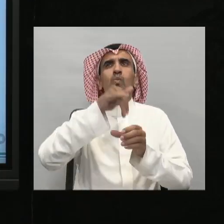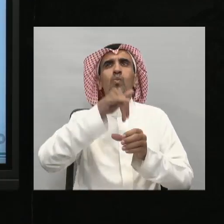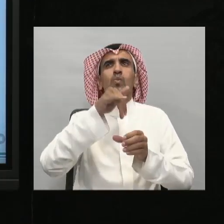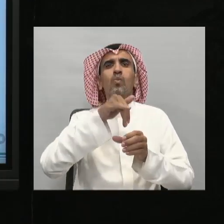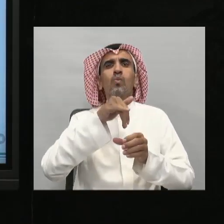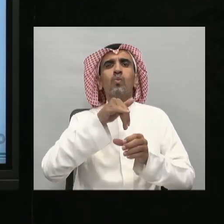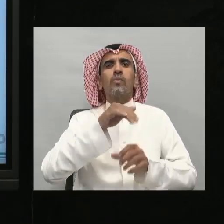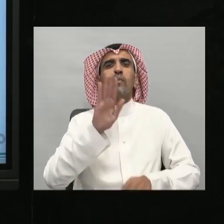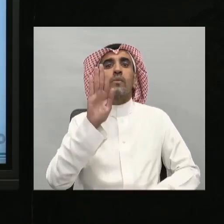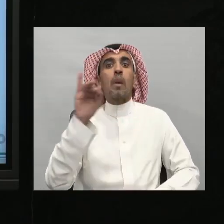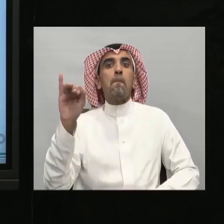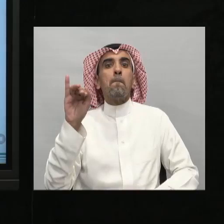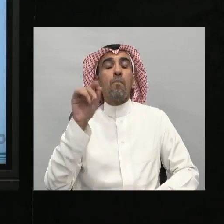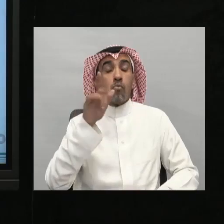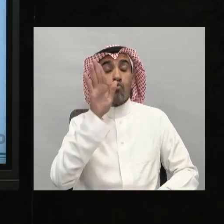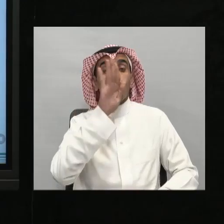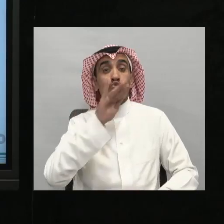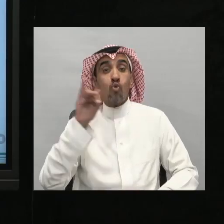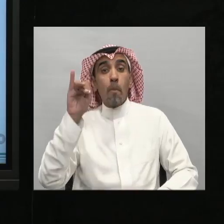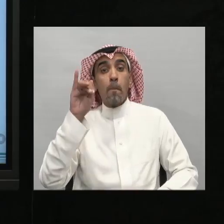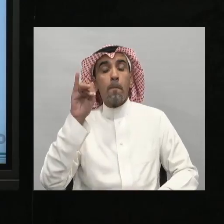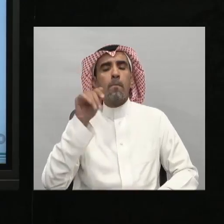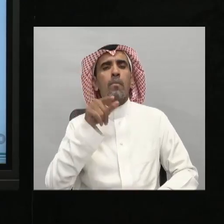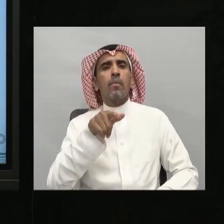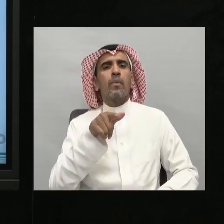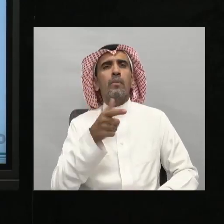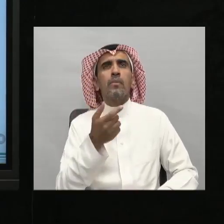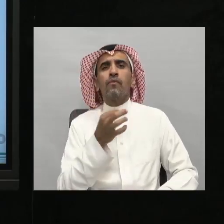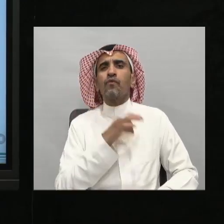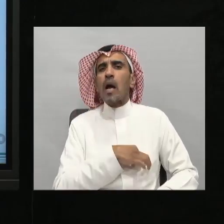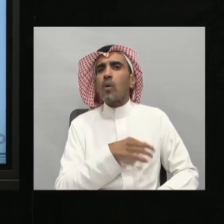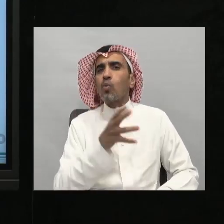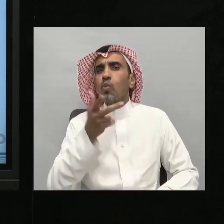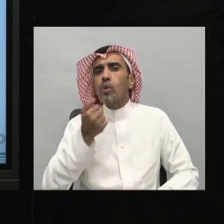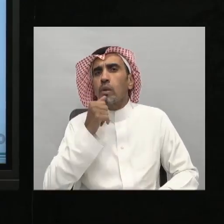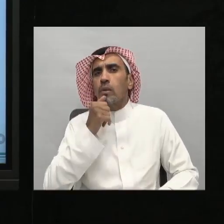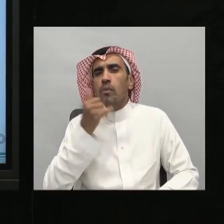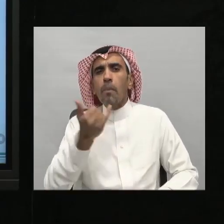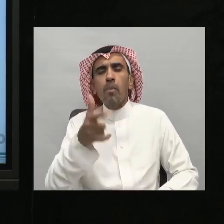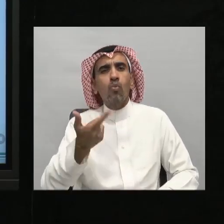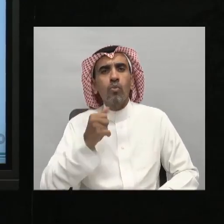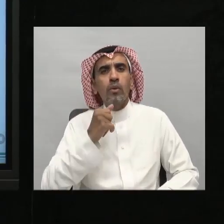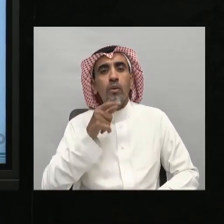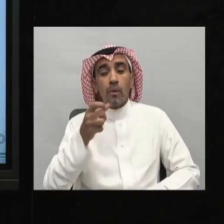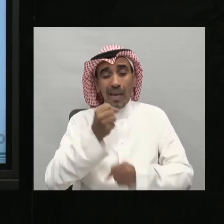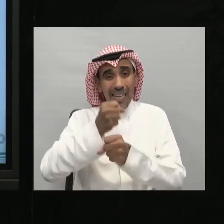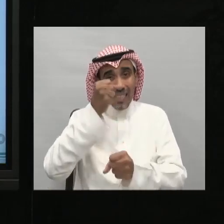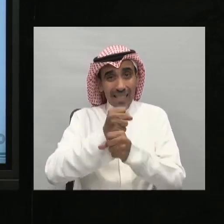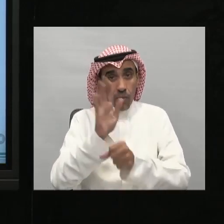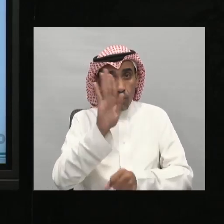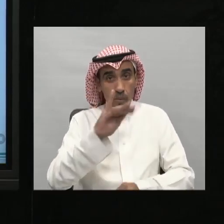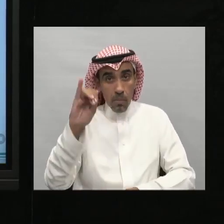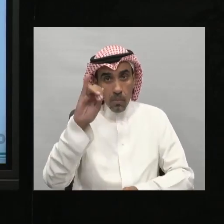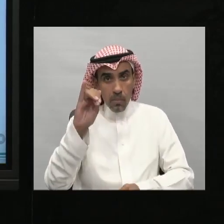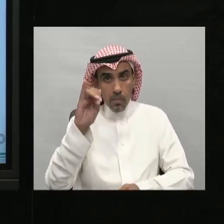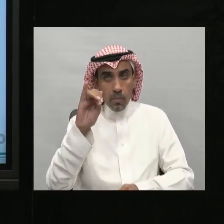سم وخططيف. ما هي أهمية السم والخططيف؟ السم طبعا هو يعمل على